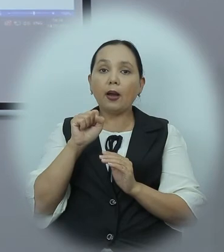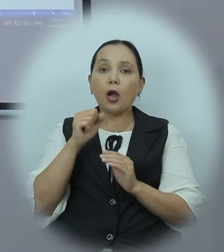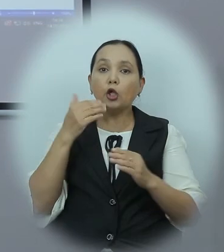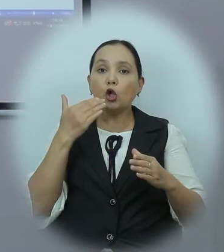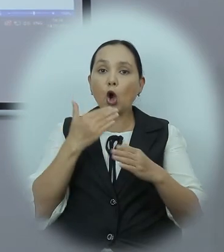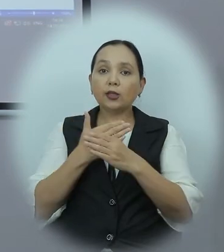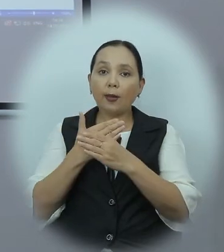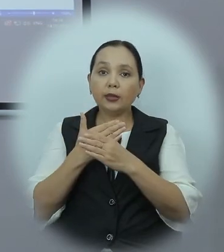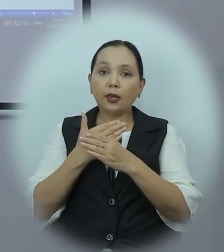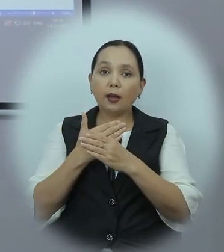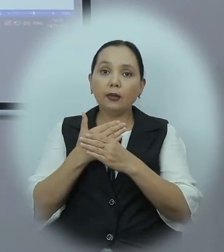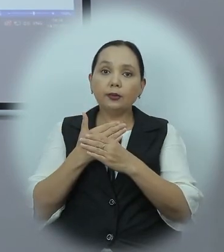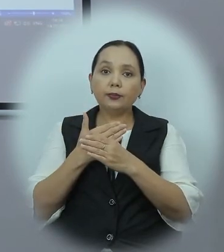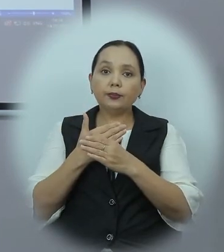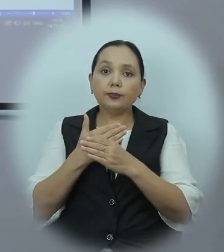yordamida